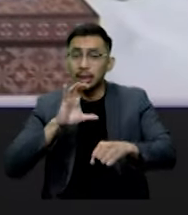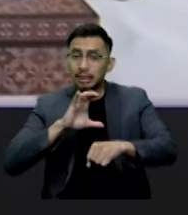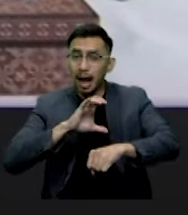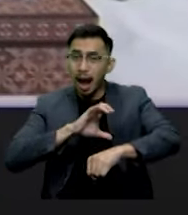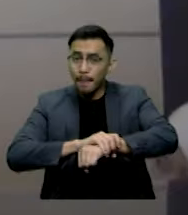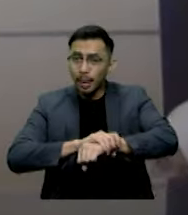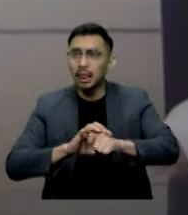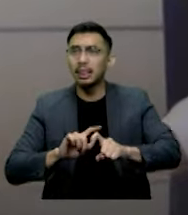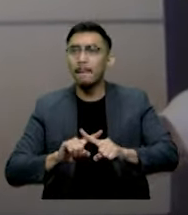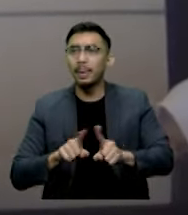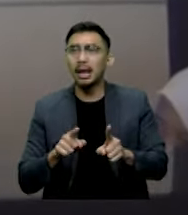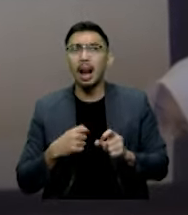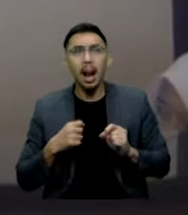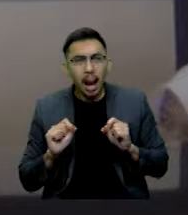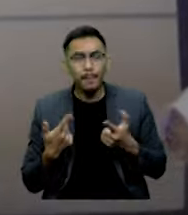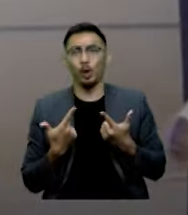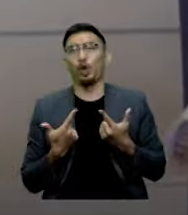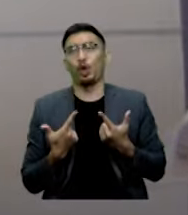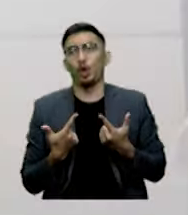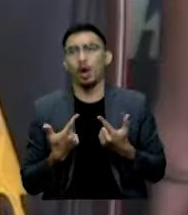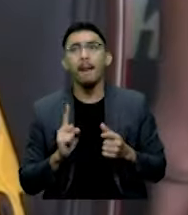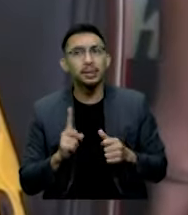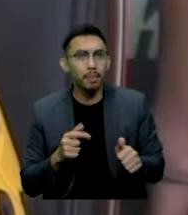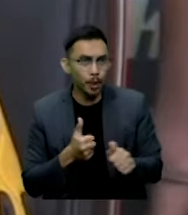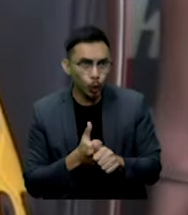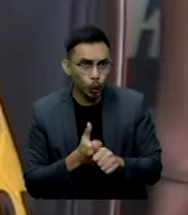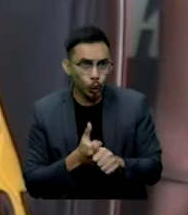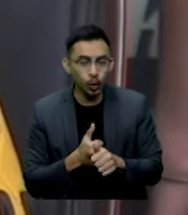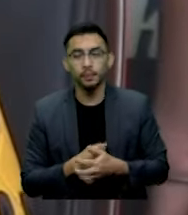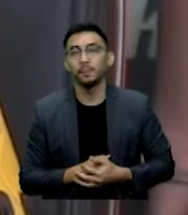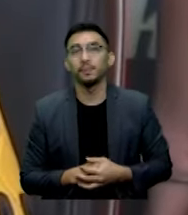dinas dan dalam perjalanan pulang ke rumahnya.